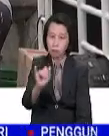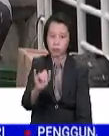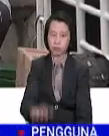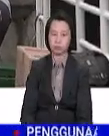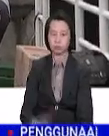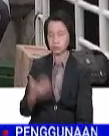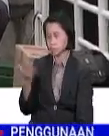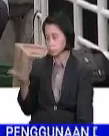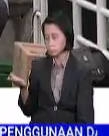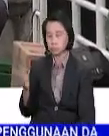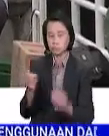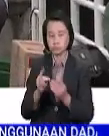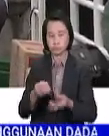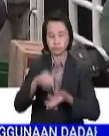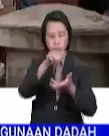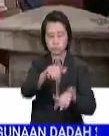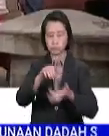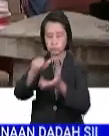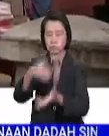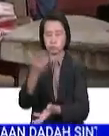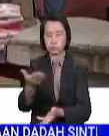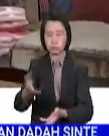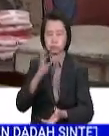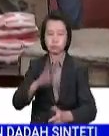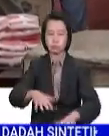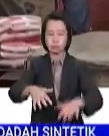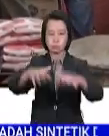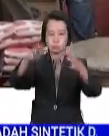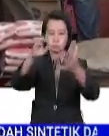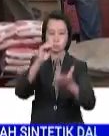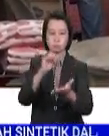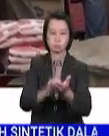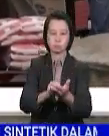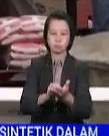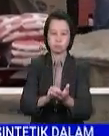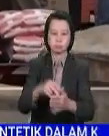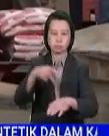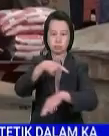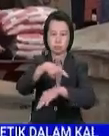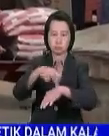Beliau ditemui selepas mengagihkan barangan keperluan banjir di Pangkalan Hadapan Pulau